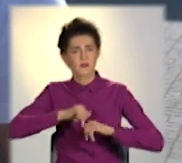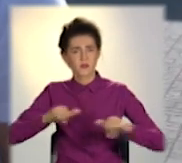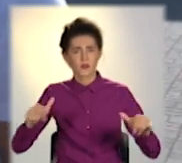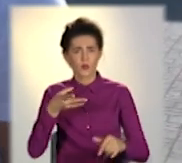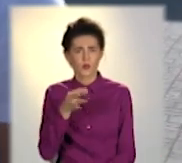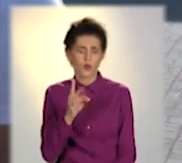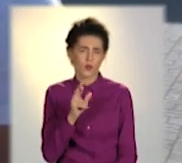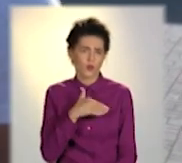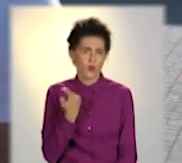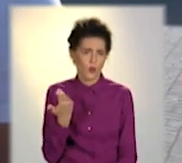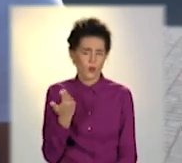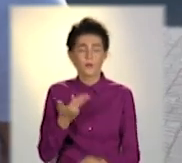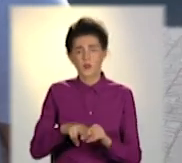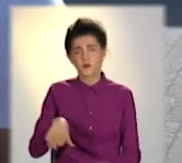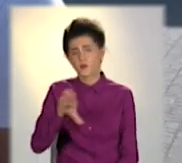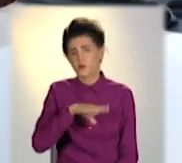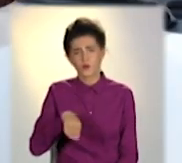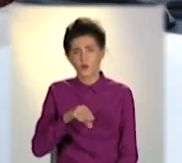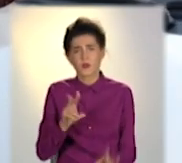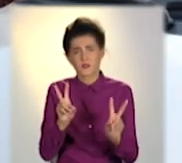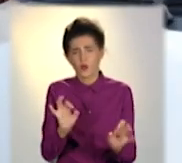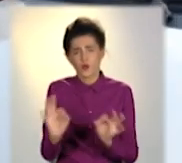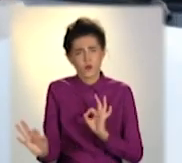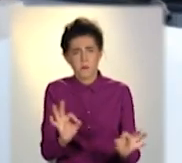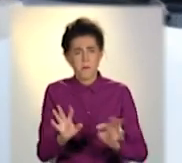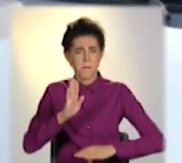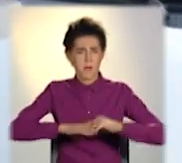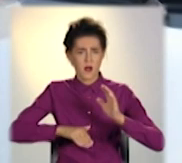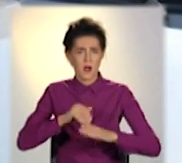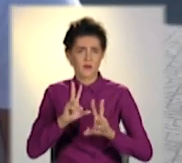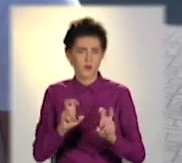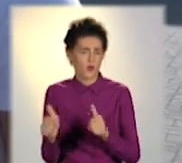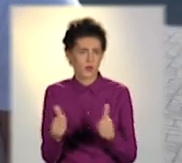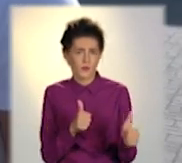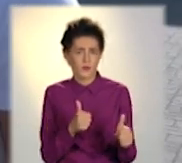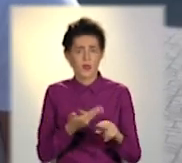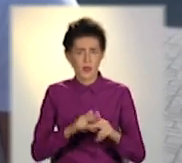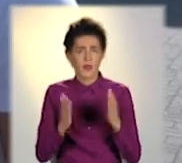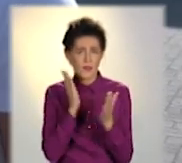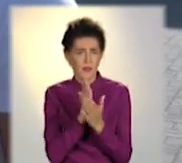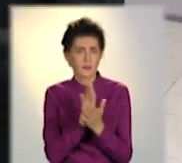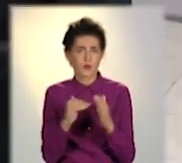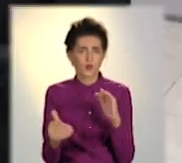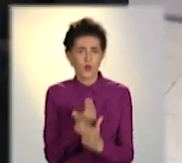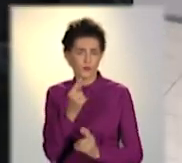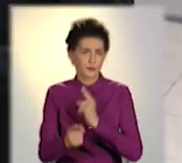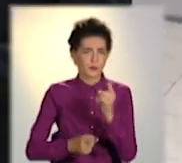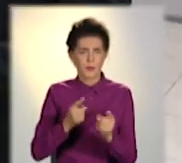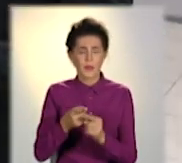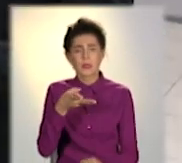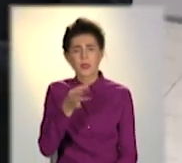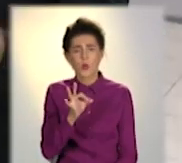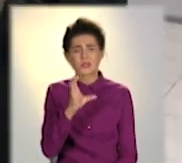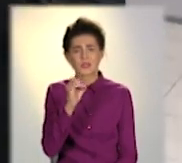б. А все остальное – это абсолютно нормальная практика, хорошая процедура. Да, здорово, когда есть вся биометрика. Та у сервісному